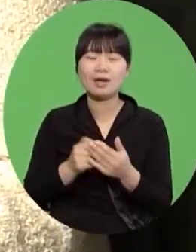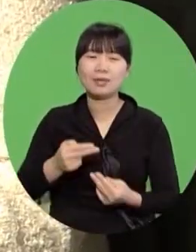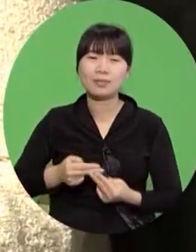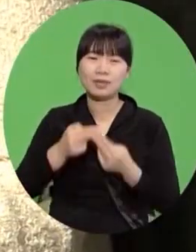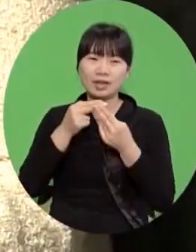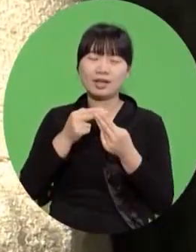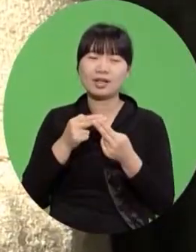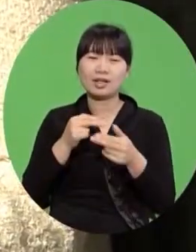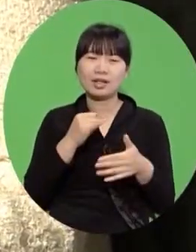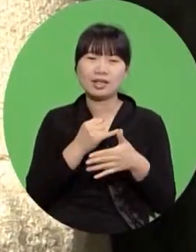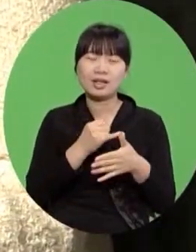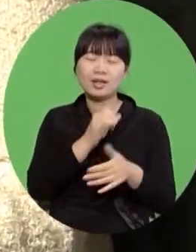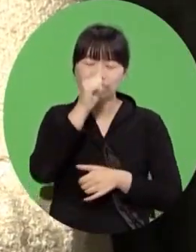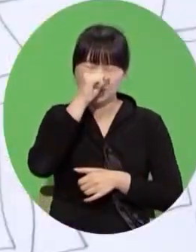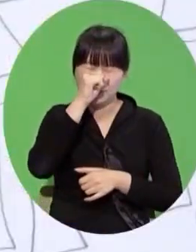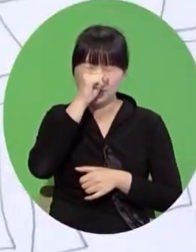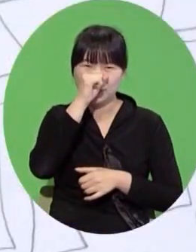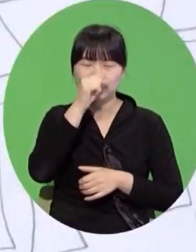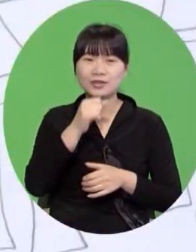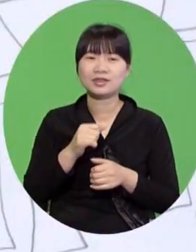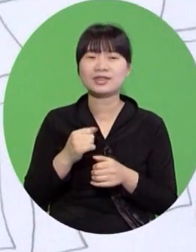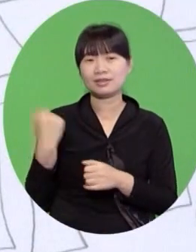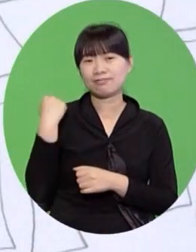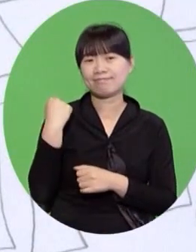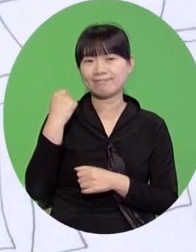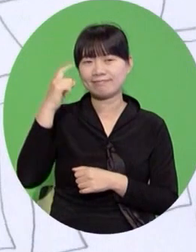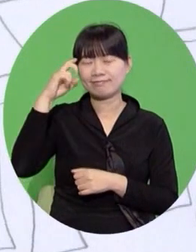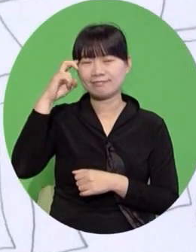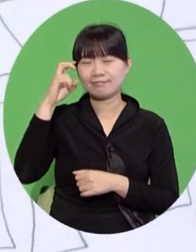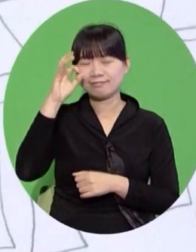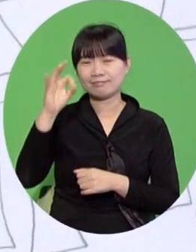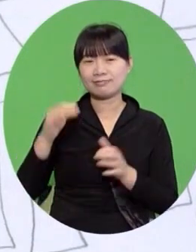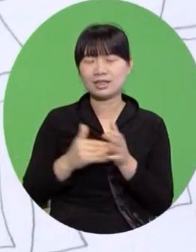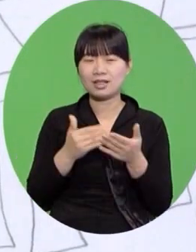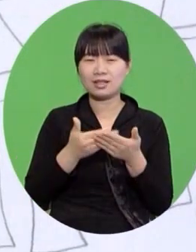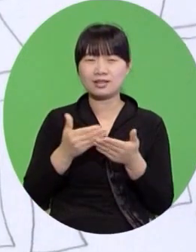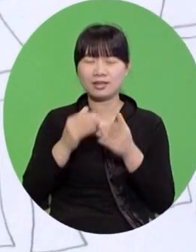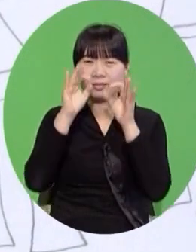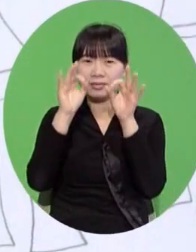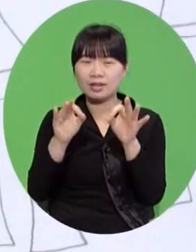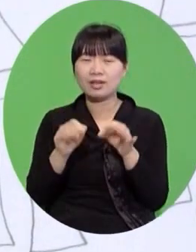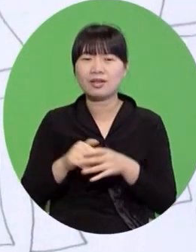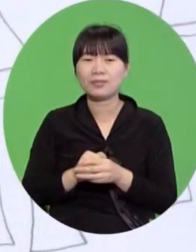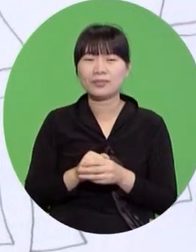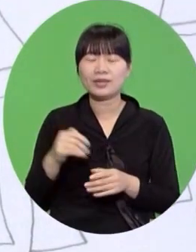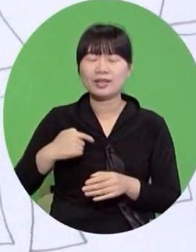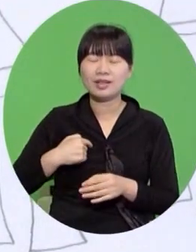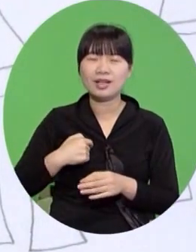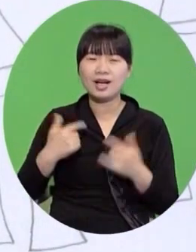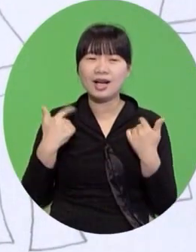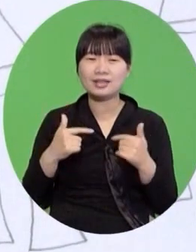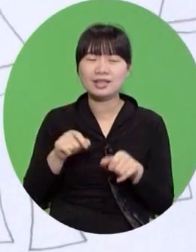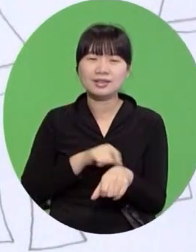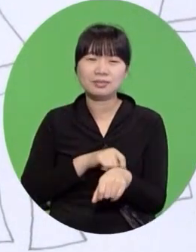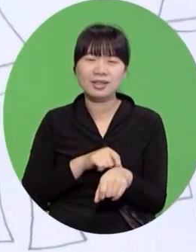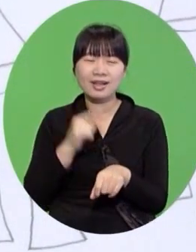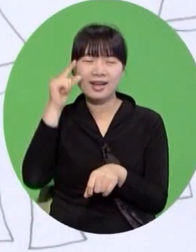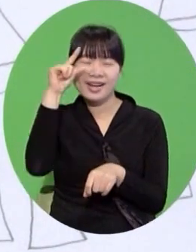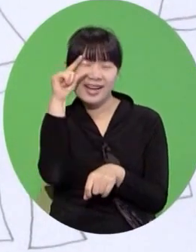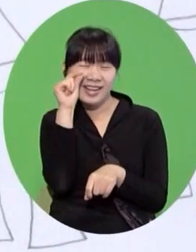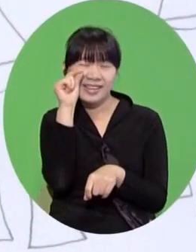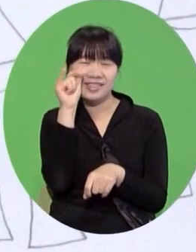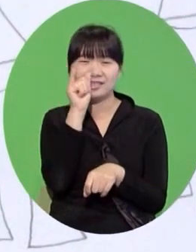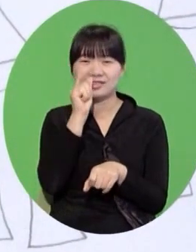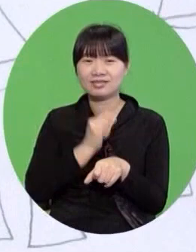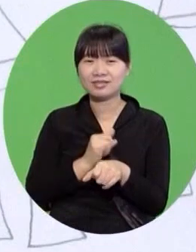게 그래도 이 아이의 저는 좋은 자원이라고 봤어요. 그림들 뭐 그린 거 보면은 자기 항상 특별히 이제 윙크하게